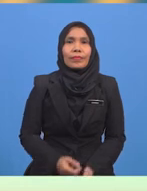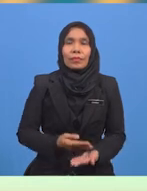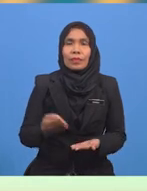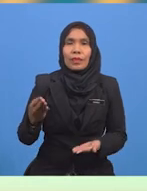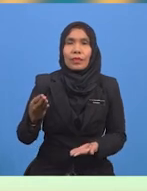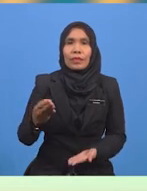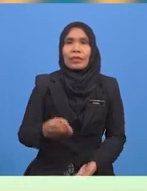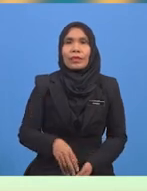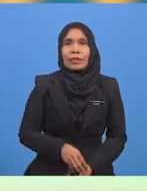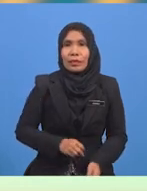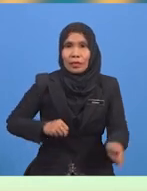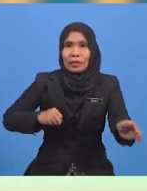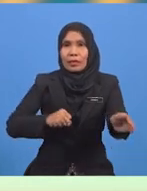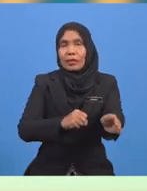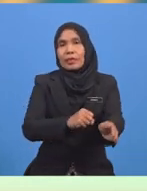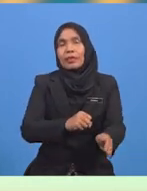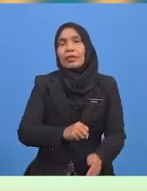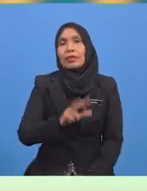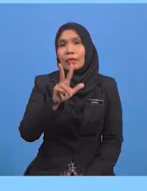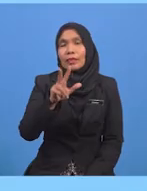PQR. Soalannya,